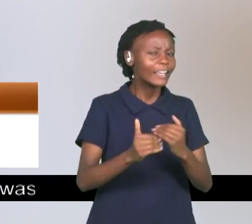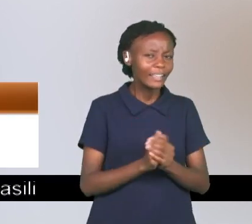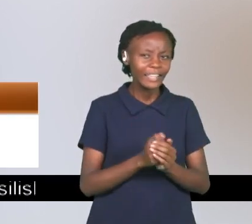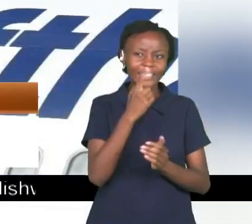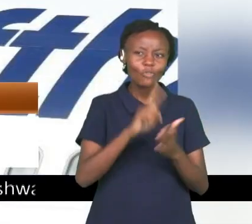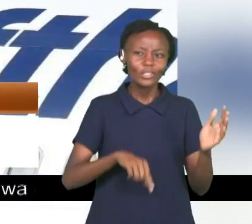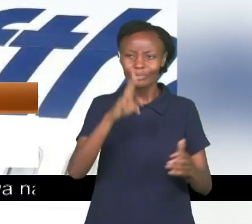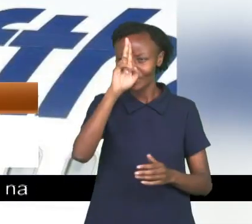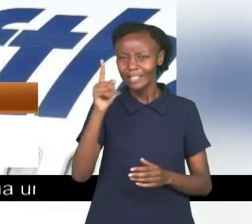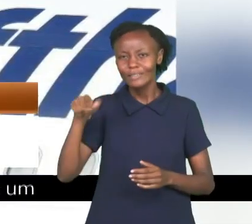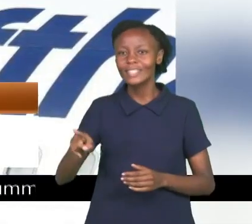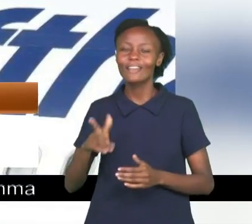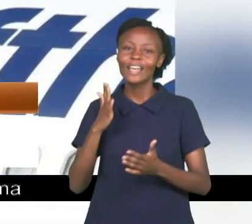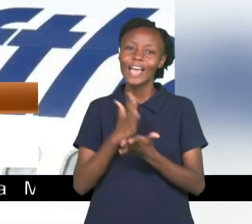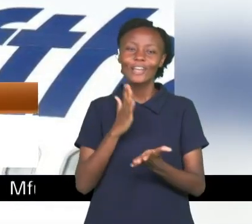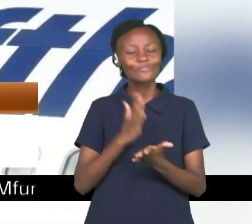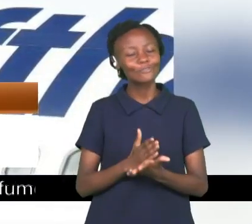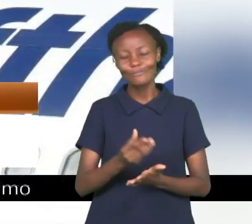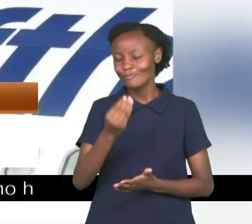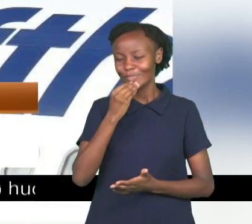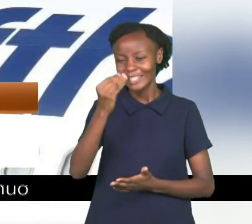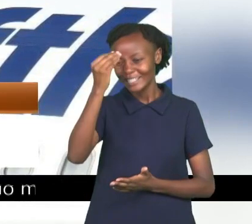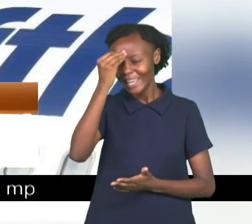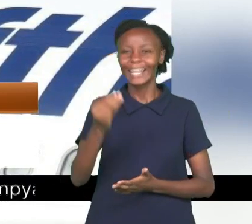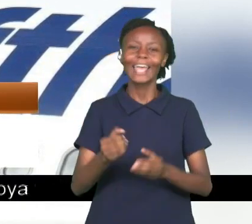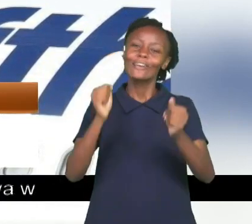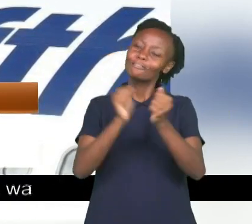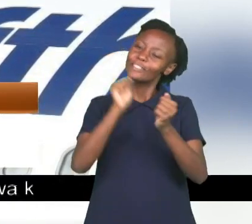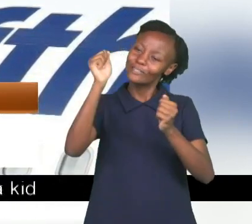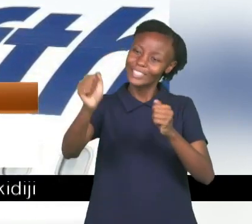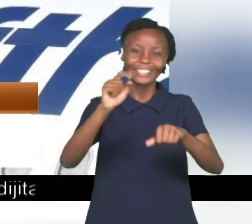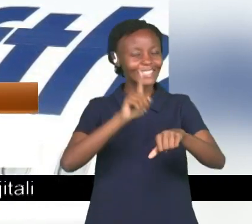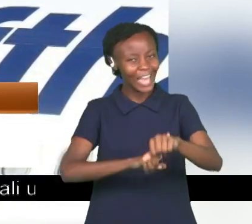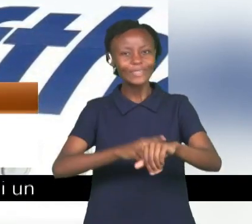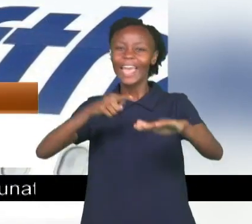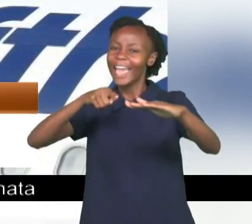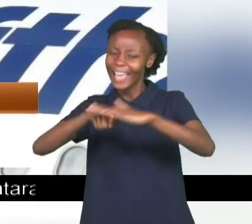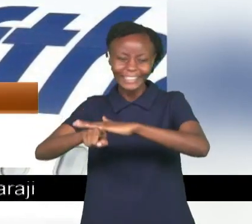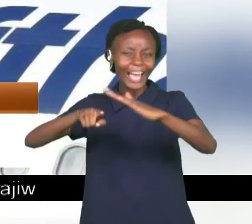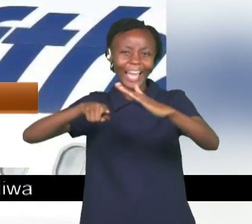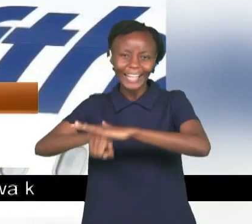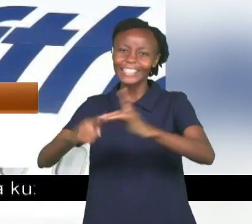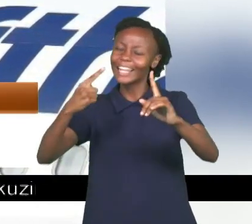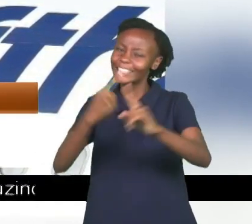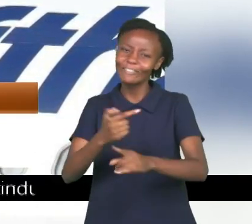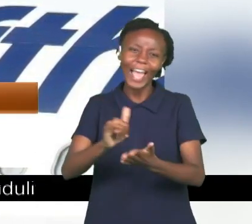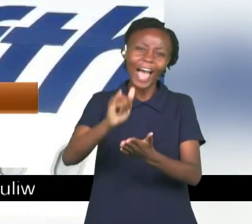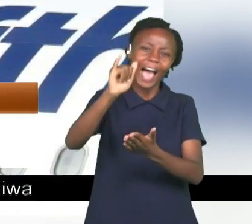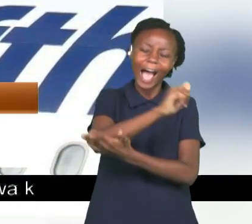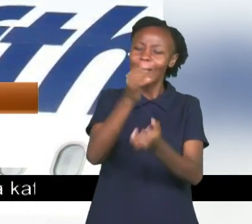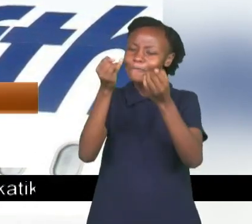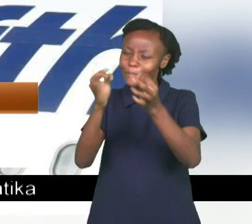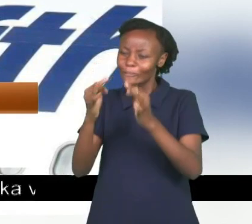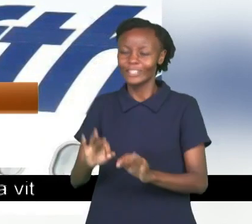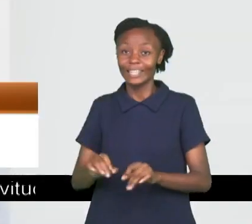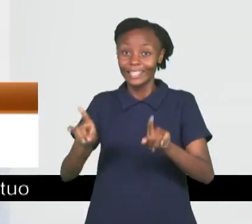polisi kuwa alikuwa amefanikiwa kujifanya kuwa rubani mara 15 na kuabiri ndege tofauti nchini humo bila malipo, huku akifurahia